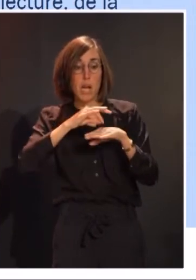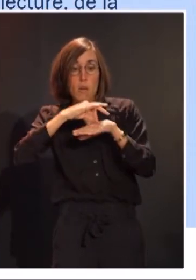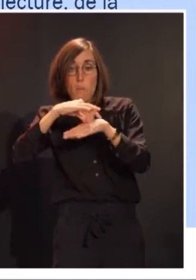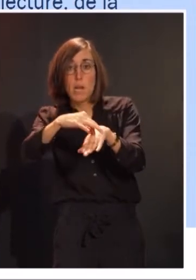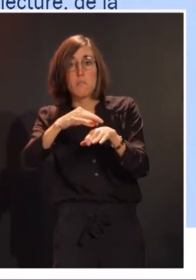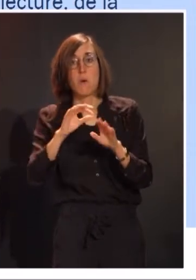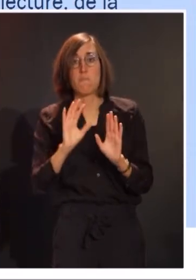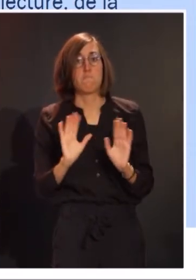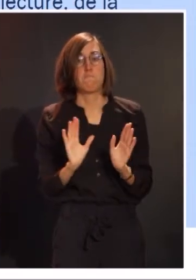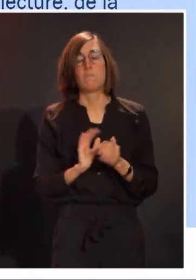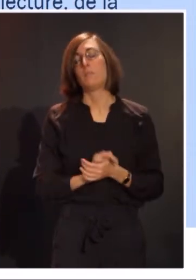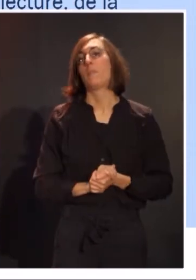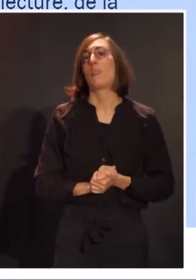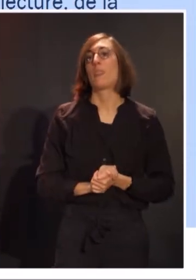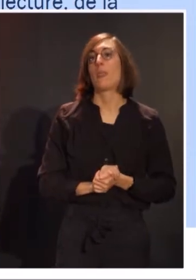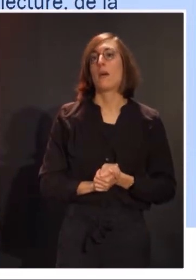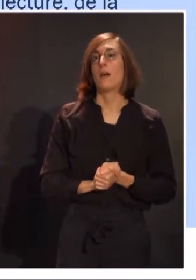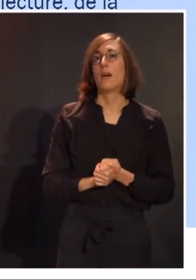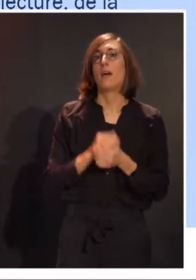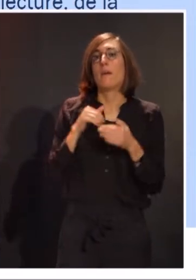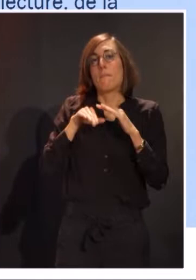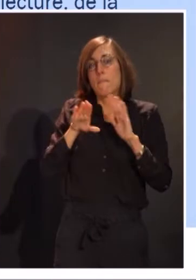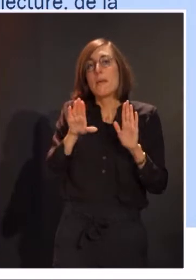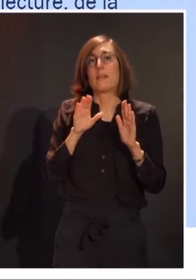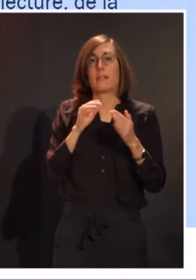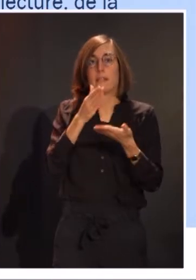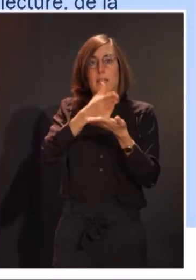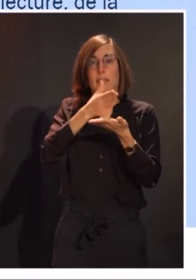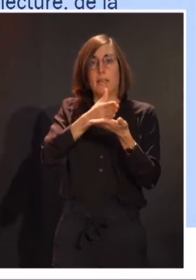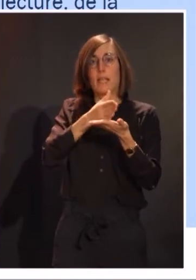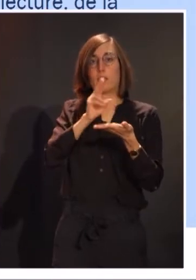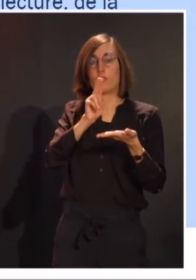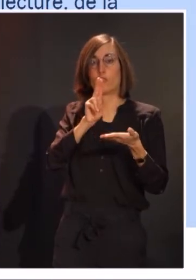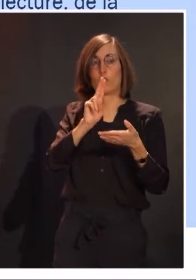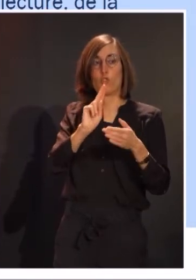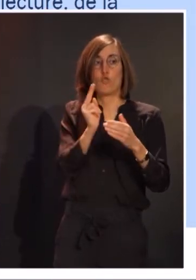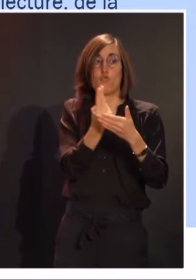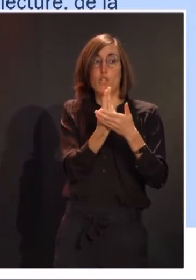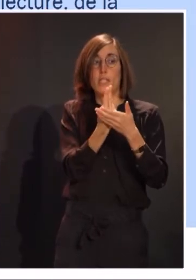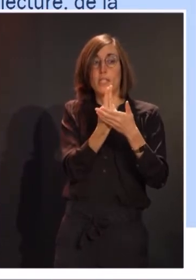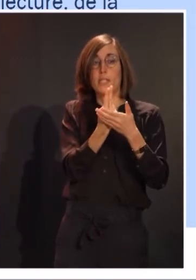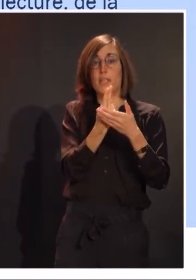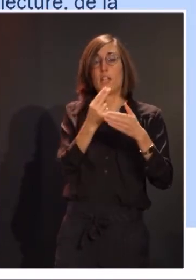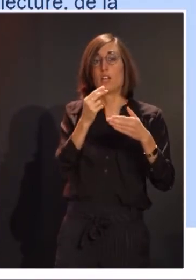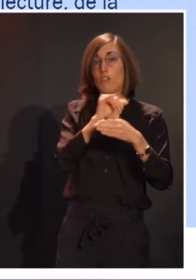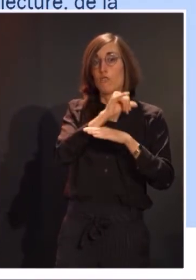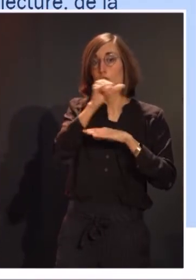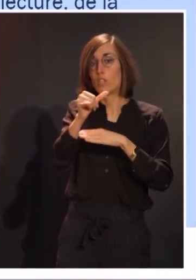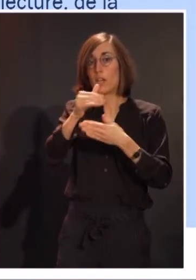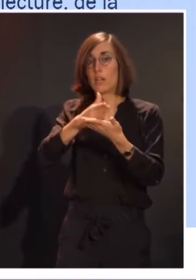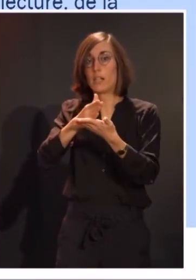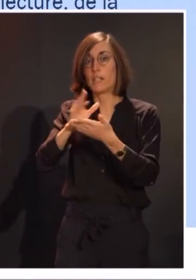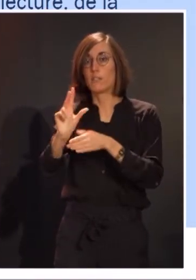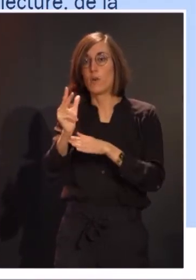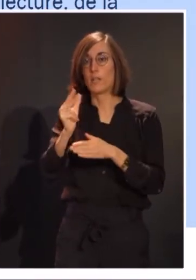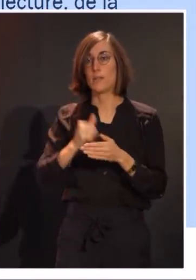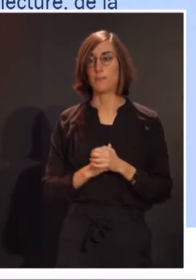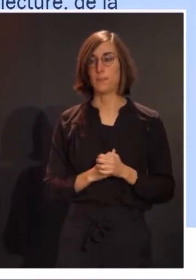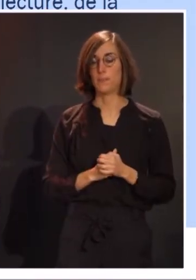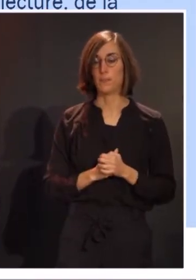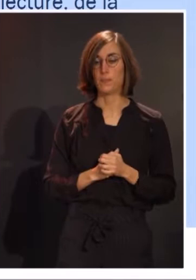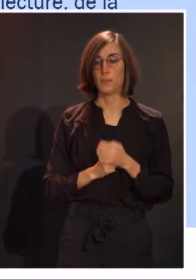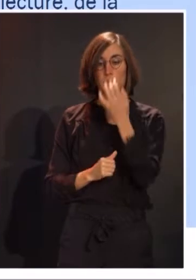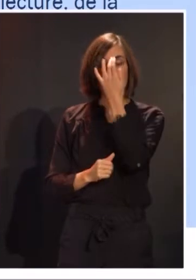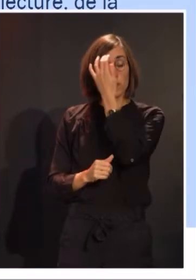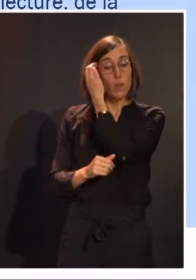en classe Ulysse jusqu'à la troisième. Donc le diagnostic qui est posé pour Eva, qui est connu en tout cas, c'est un diagnostic